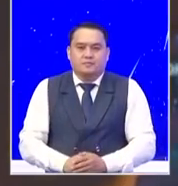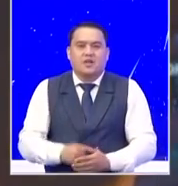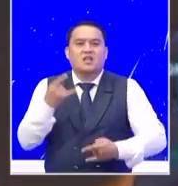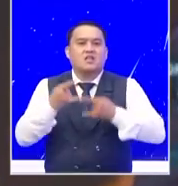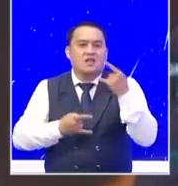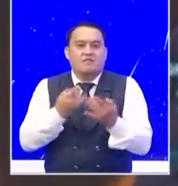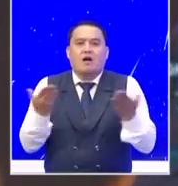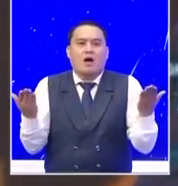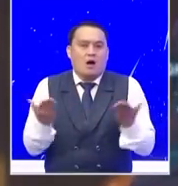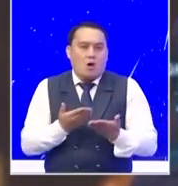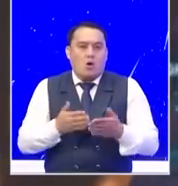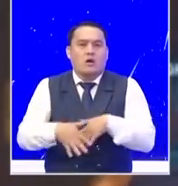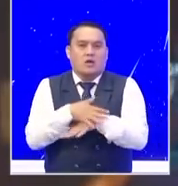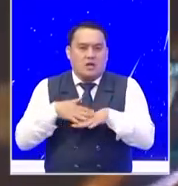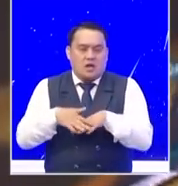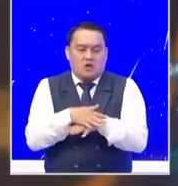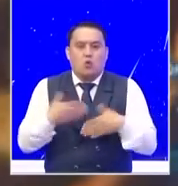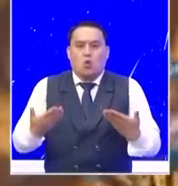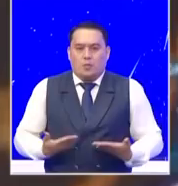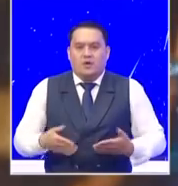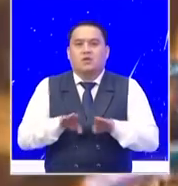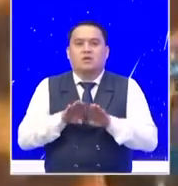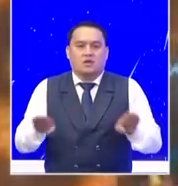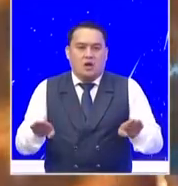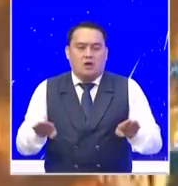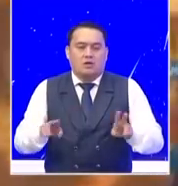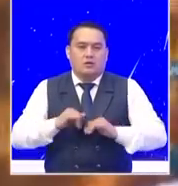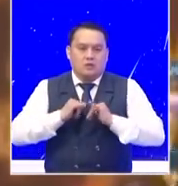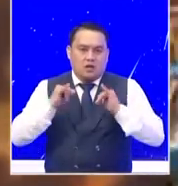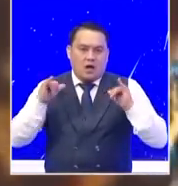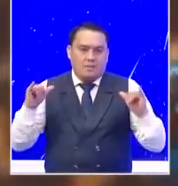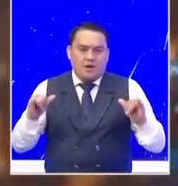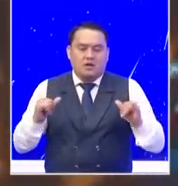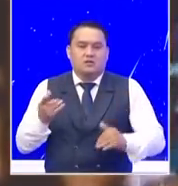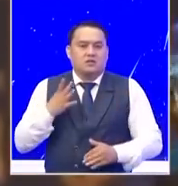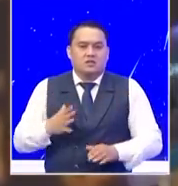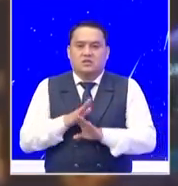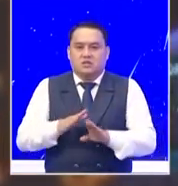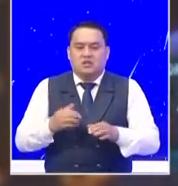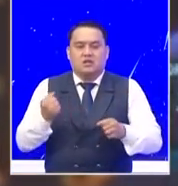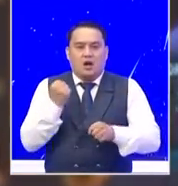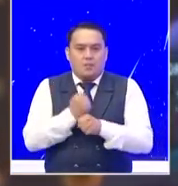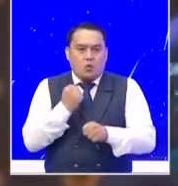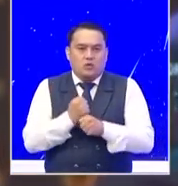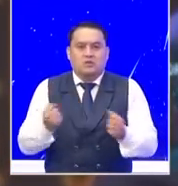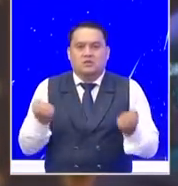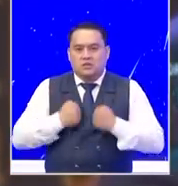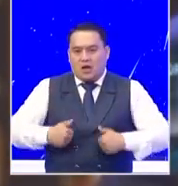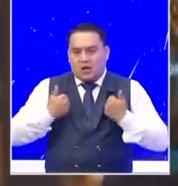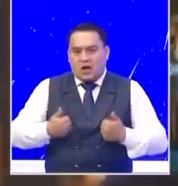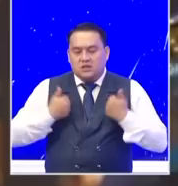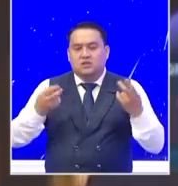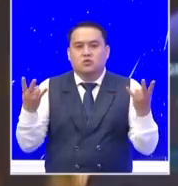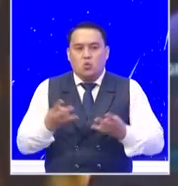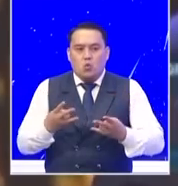Телевизия қандай, елдегі қоғамдық өмір сондай. Дамыйық, қарап отырмайық, қарекет етейік.